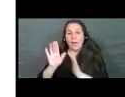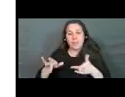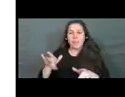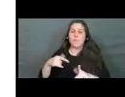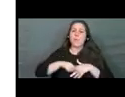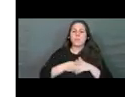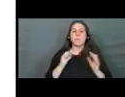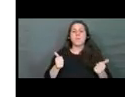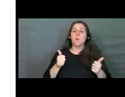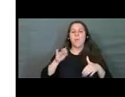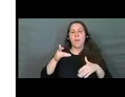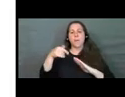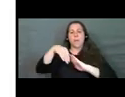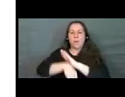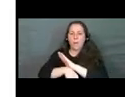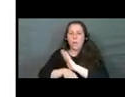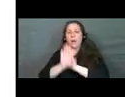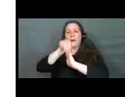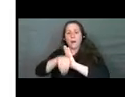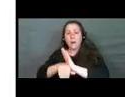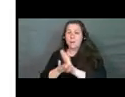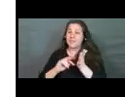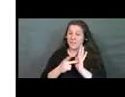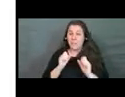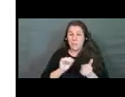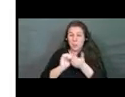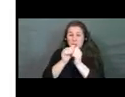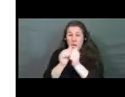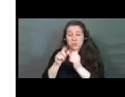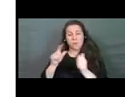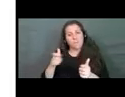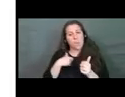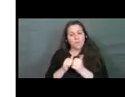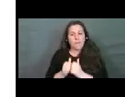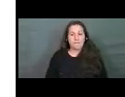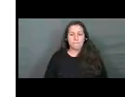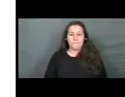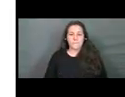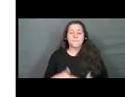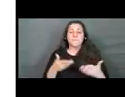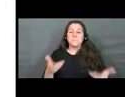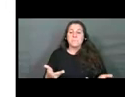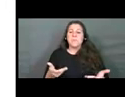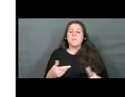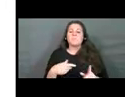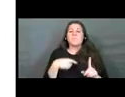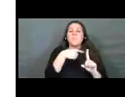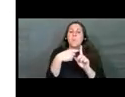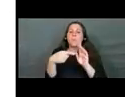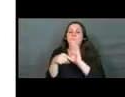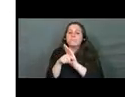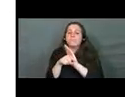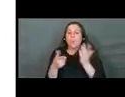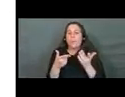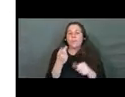peuvent changer puis s'amplifier. Donc, si je conclue, les pour et les contre du travail à distance pour nos personnes en situation de